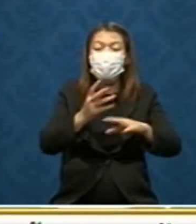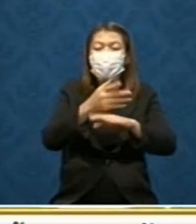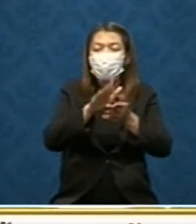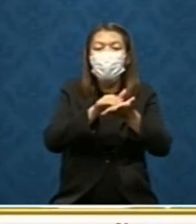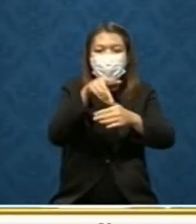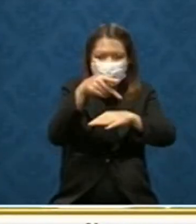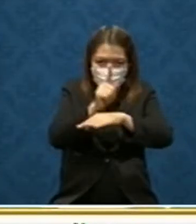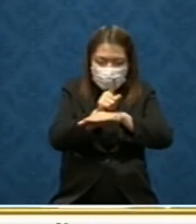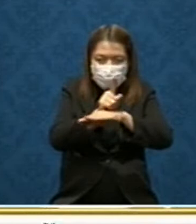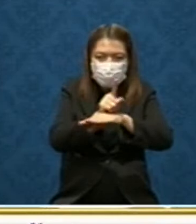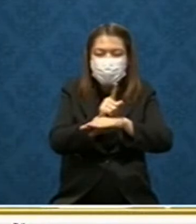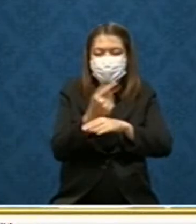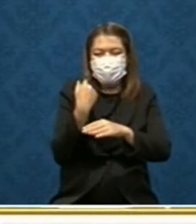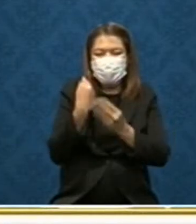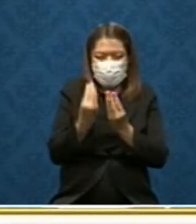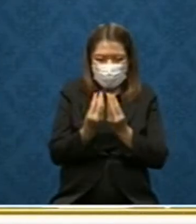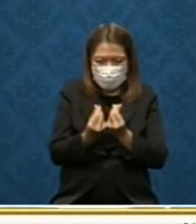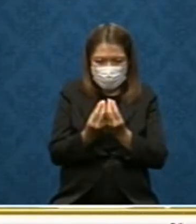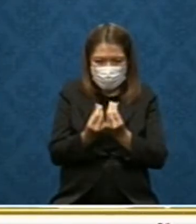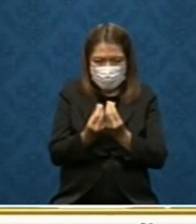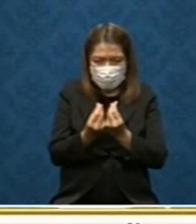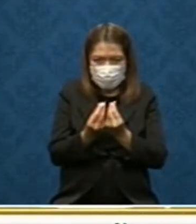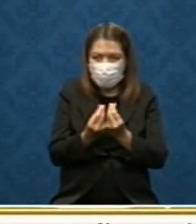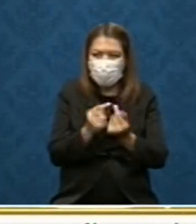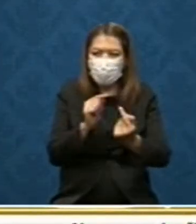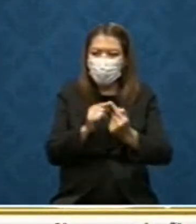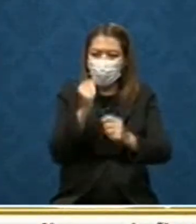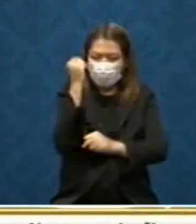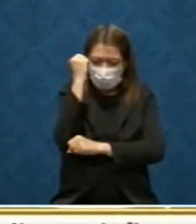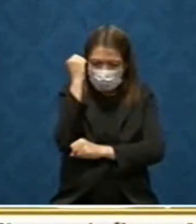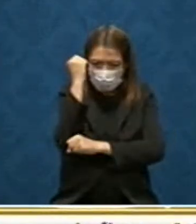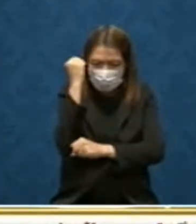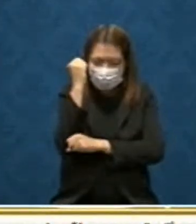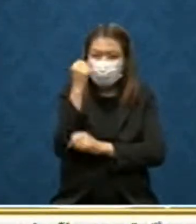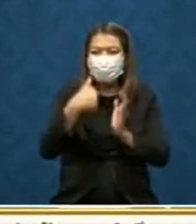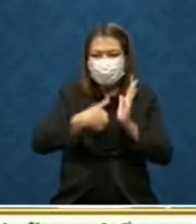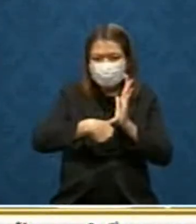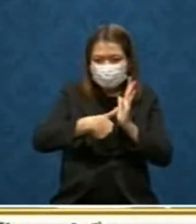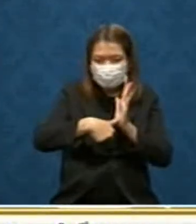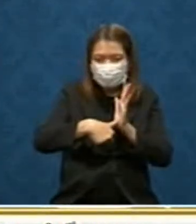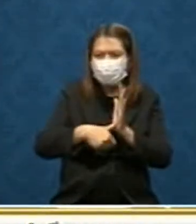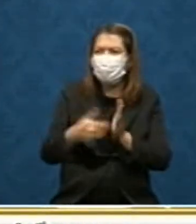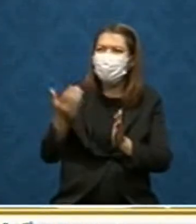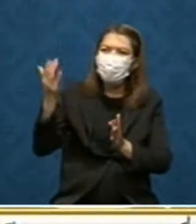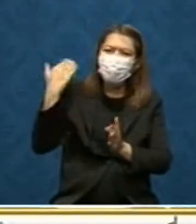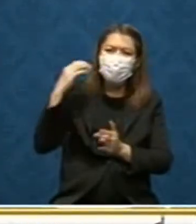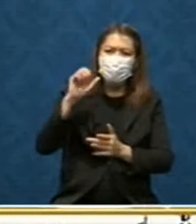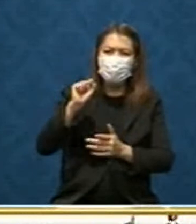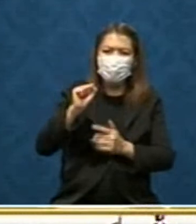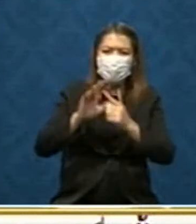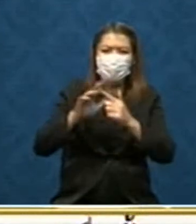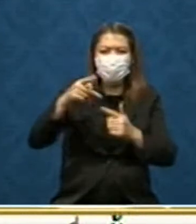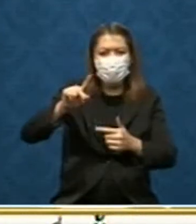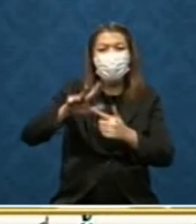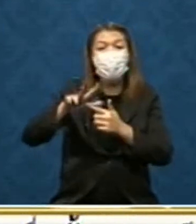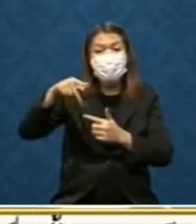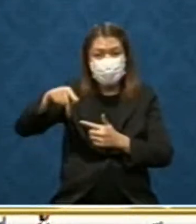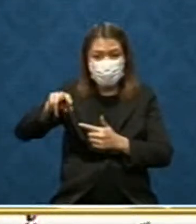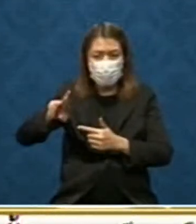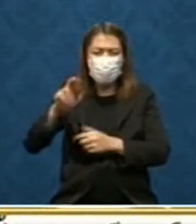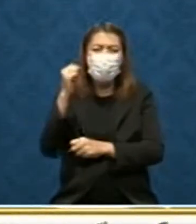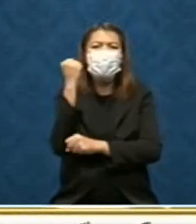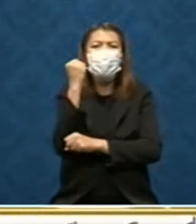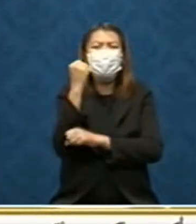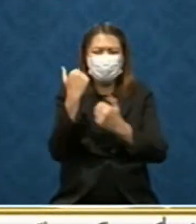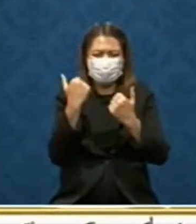ี้ไม่พ้นตัวเลขอยตันึแะความยากจนเรื่องนี่คุสุภาพรพูดวันก่อนคนจนวนนี้นี่